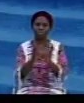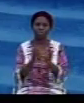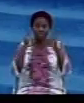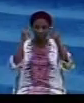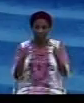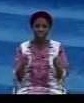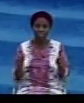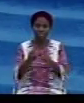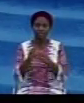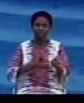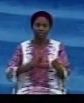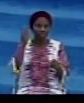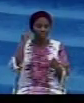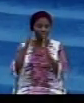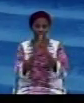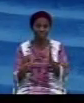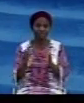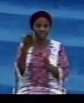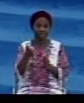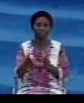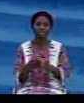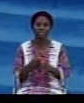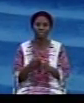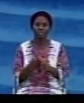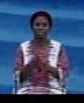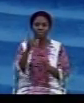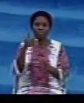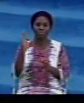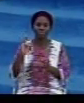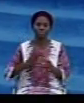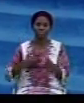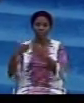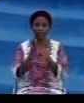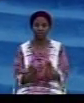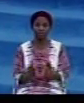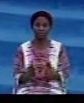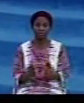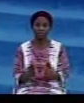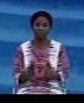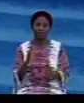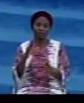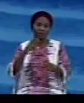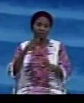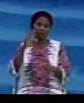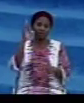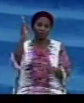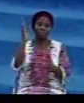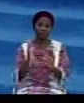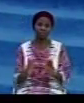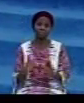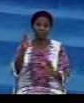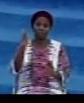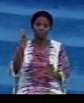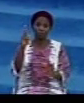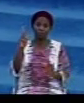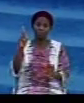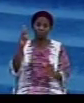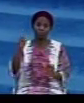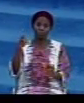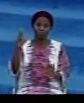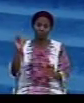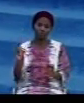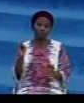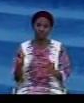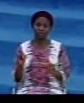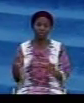gbadua alagba wa ìyẹn baba wa kumoyi wọn dẹ ń wọn preach lọwọ ni wọn ti ṣadua wọn ti gbadua